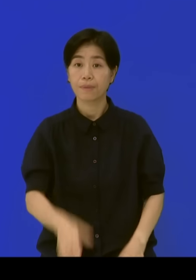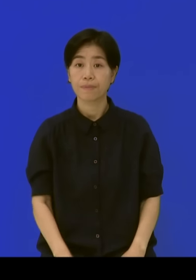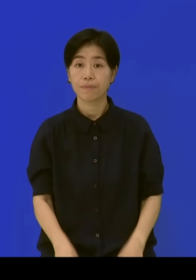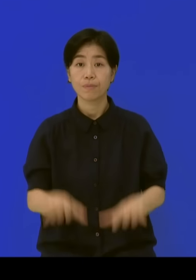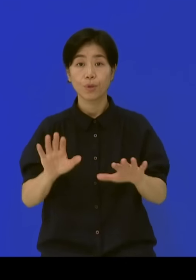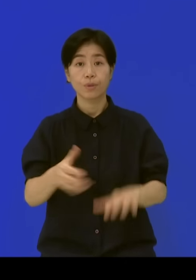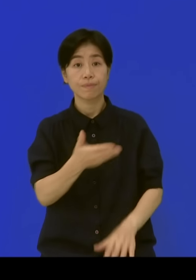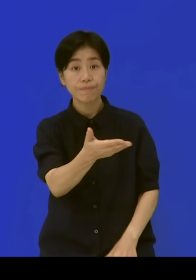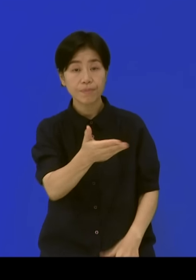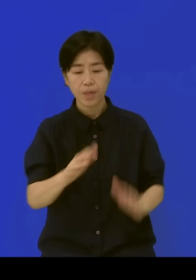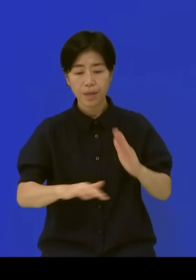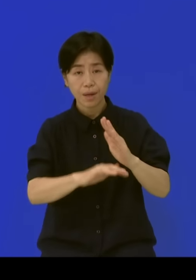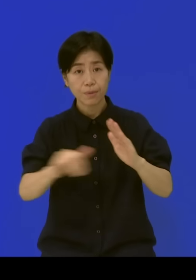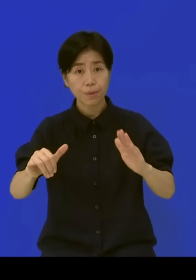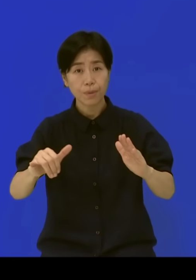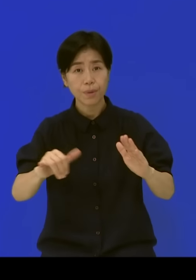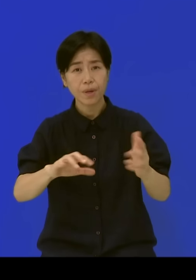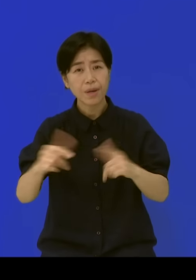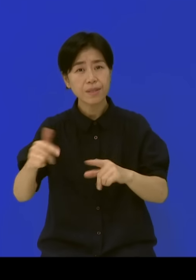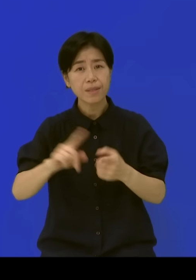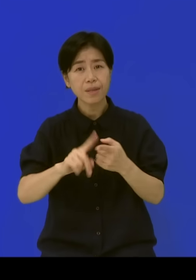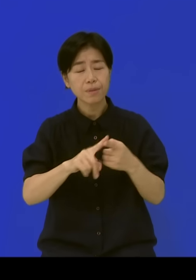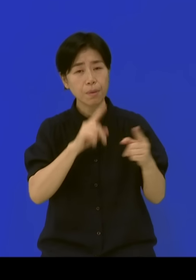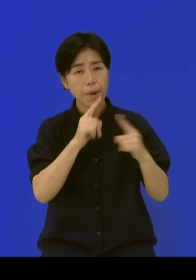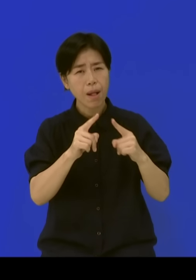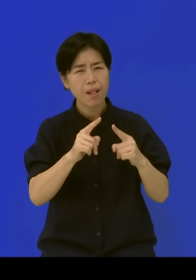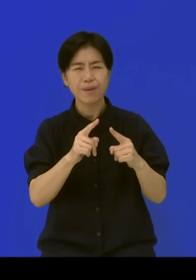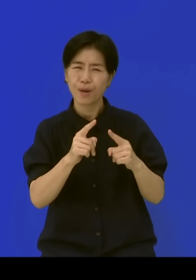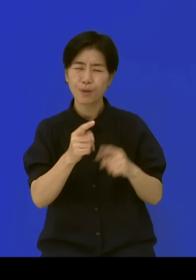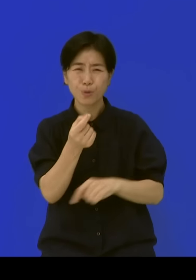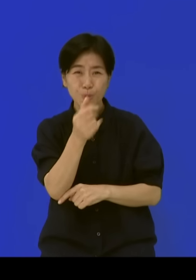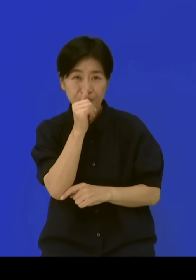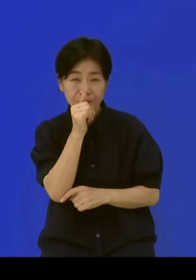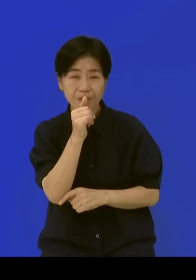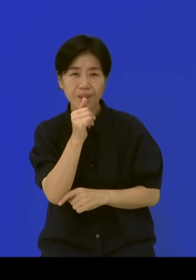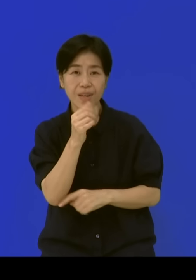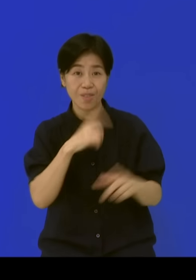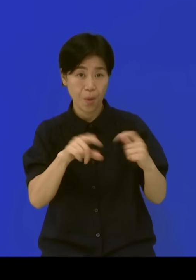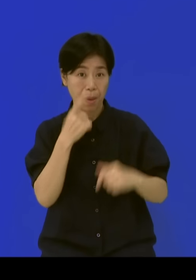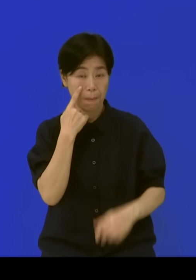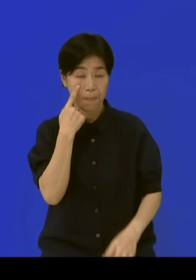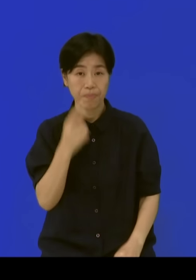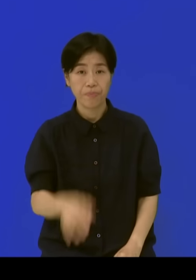오늘 교수님 뭐 가족 얘기들을 좀 더 못한 것 같은데 아버님은 어떠셨어요?